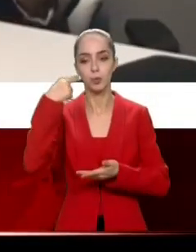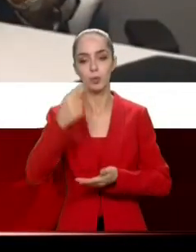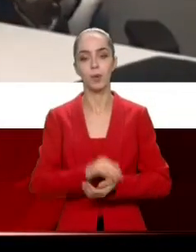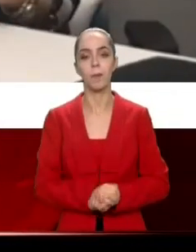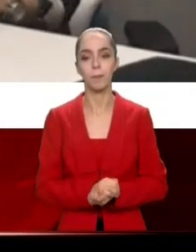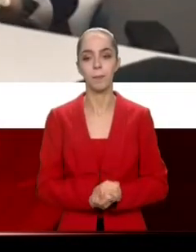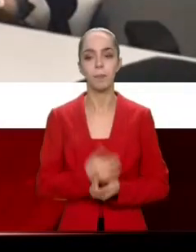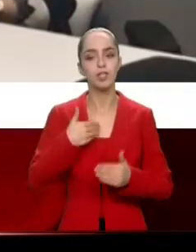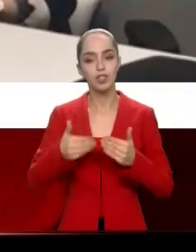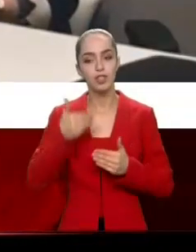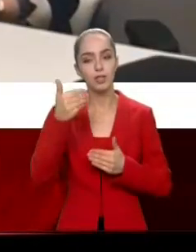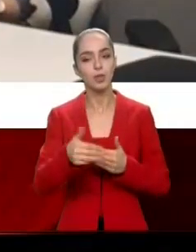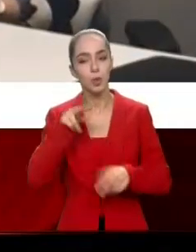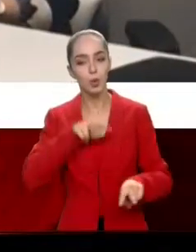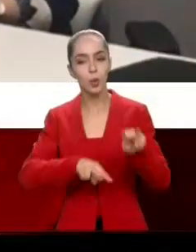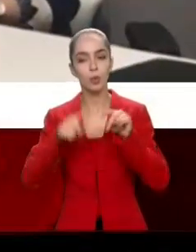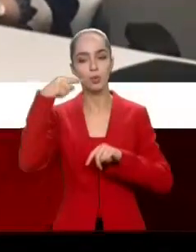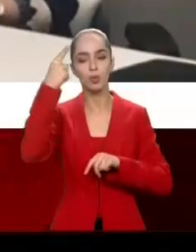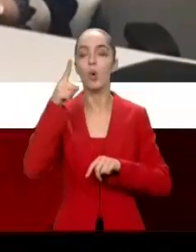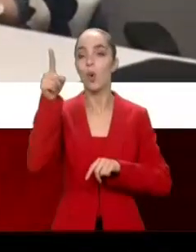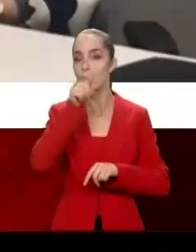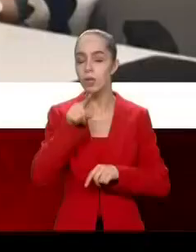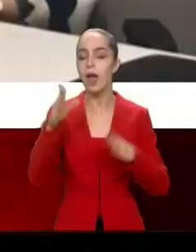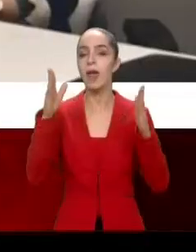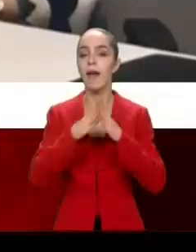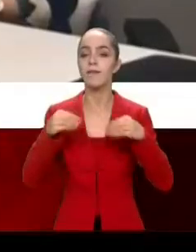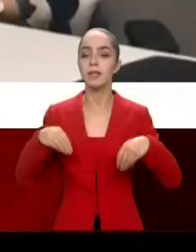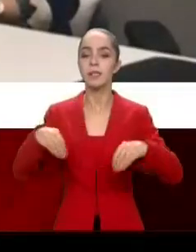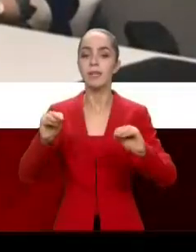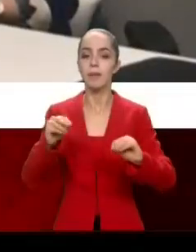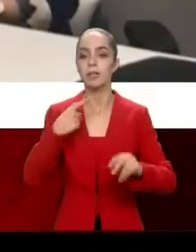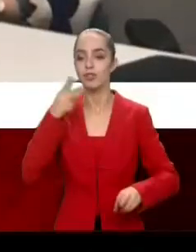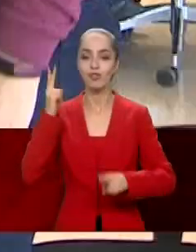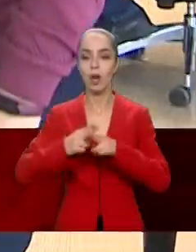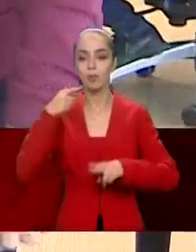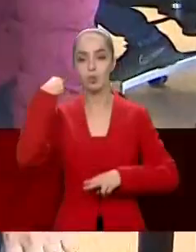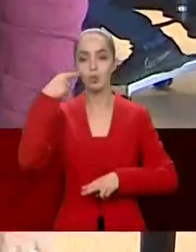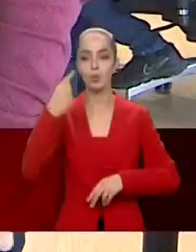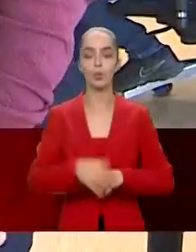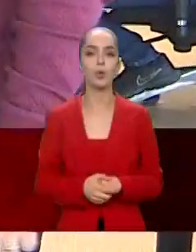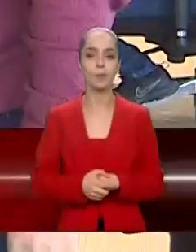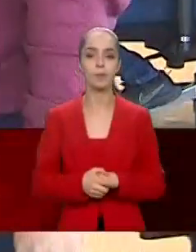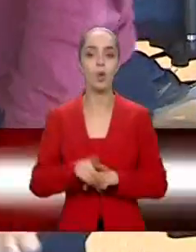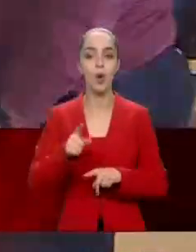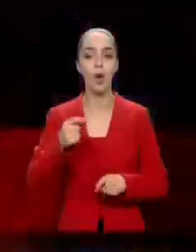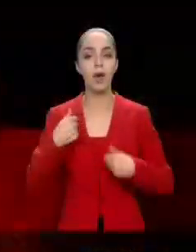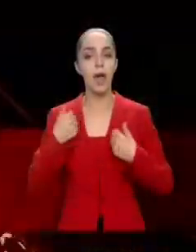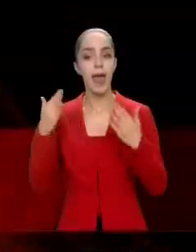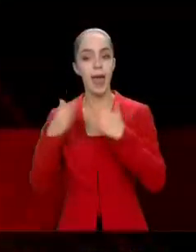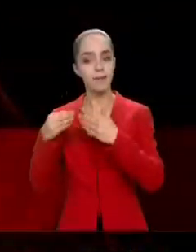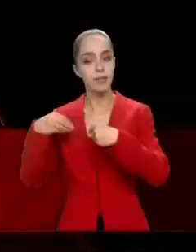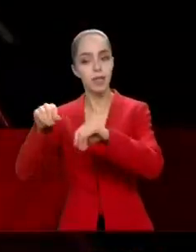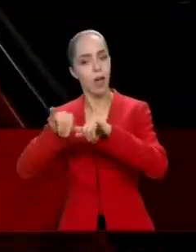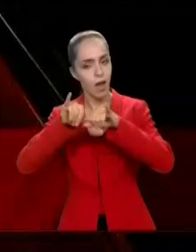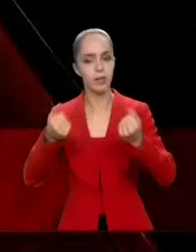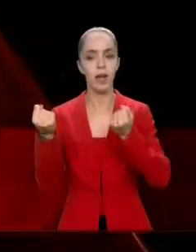Bir çıkış yolu olacaktır. Dolayısıyla konut satışlarına bir ivme kazandıracaktır. O ivme otomobil piyasası içinde düşünüldü